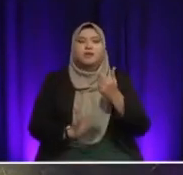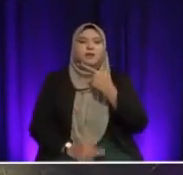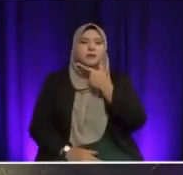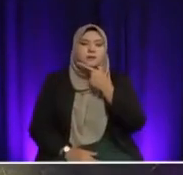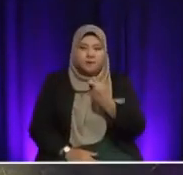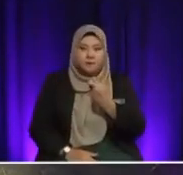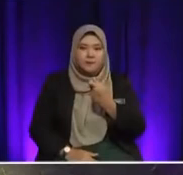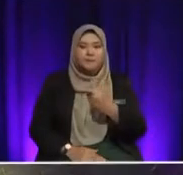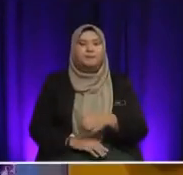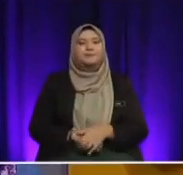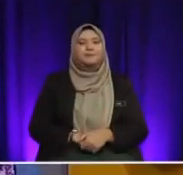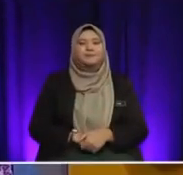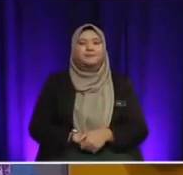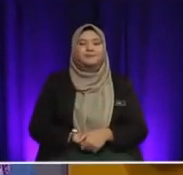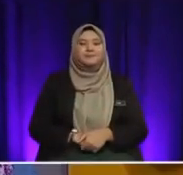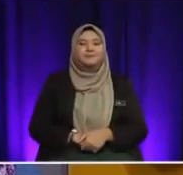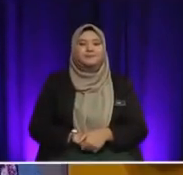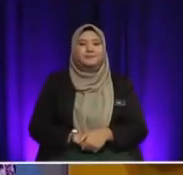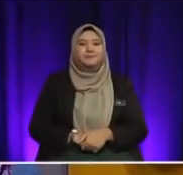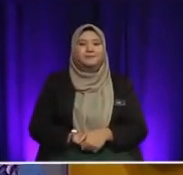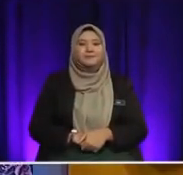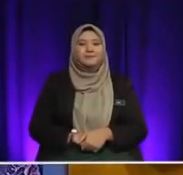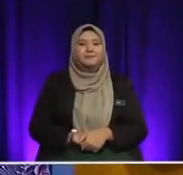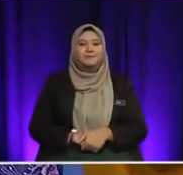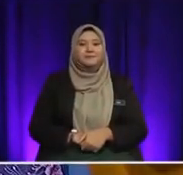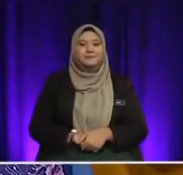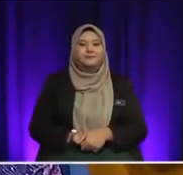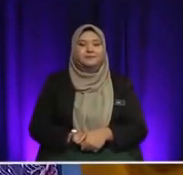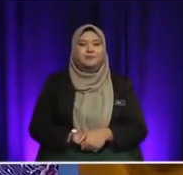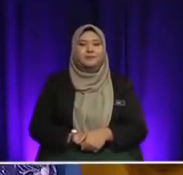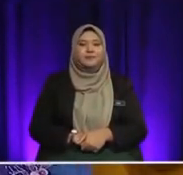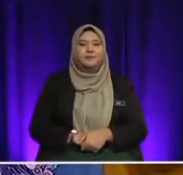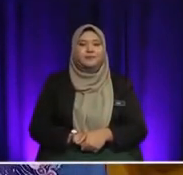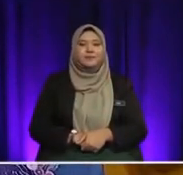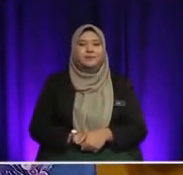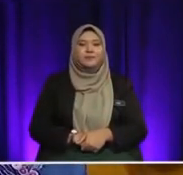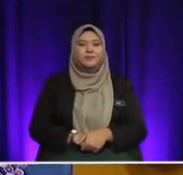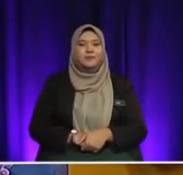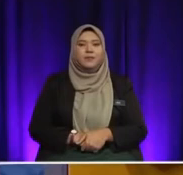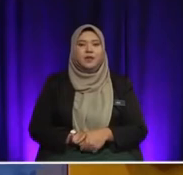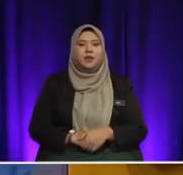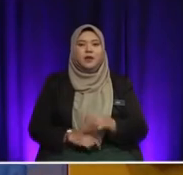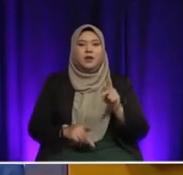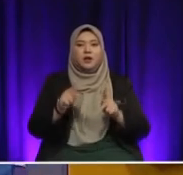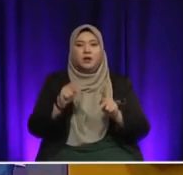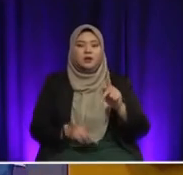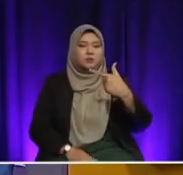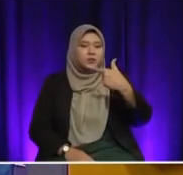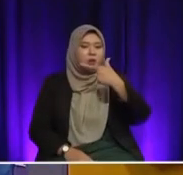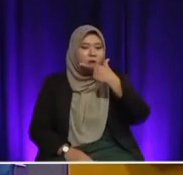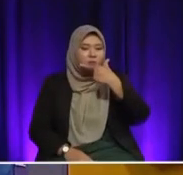penting. Okey, so rupa dia seragam. Kalau untuk keropok leko lagi, kita nak keropok leko yang lembut dan